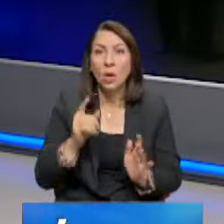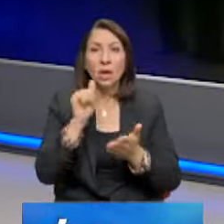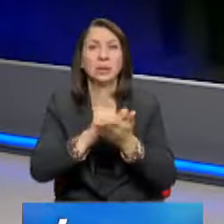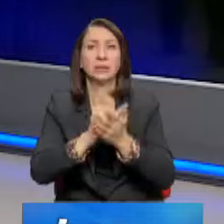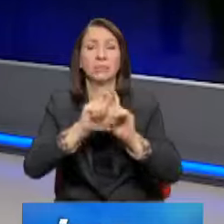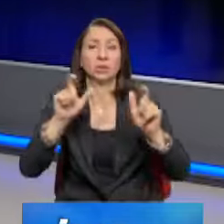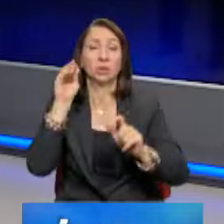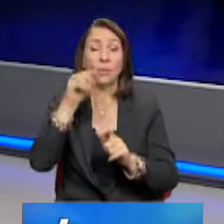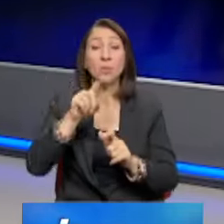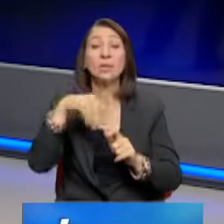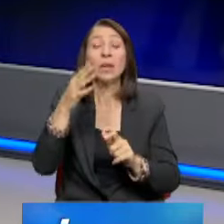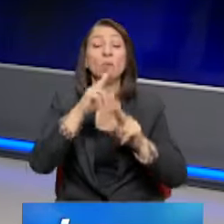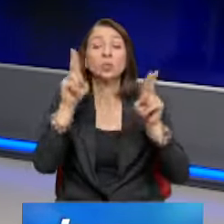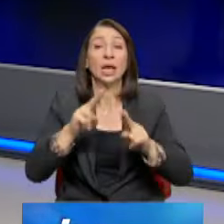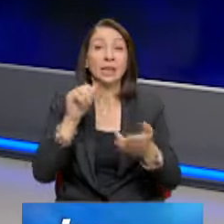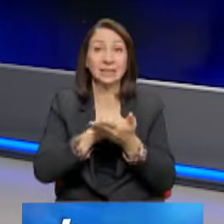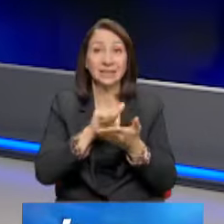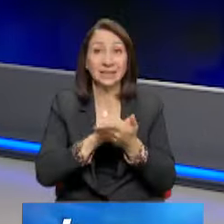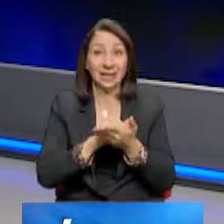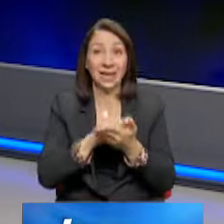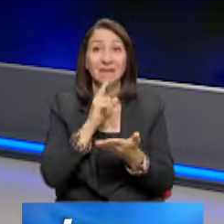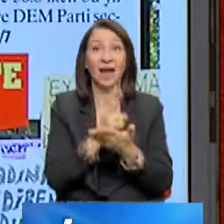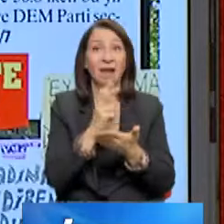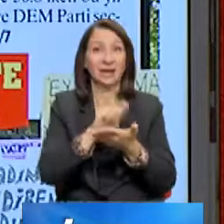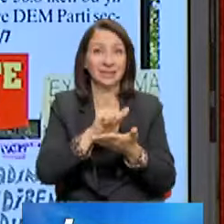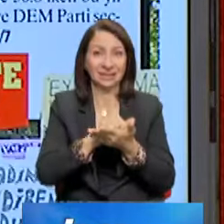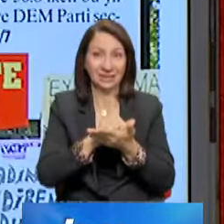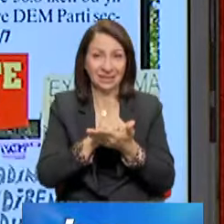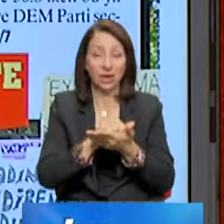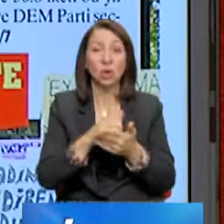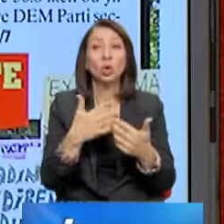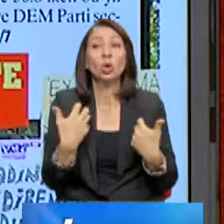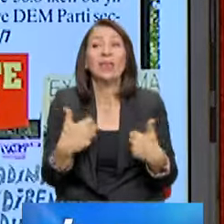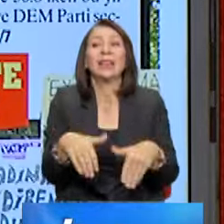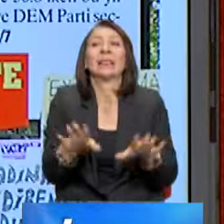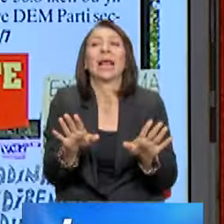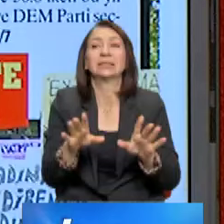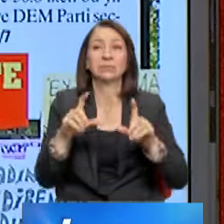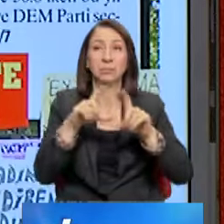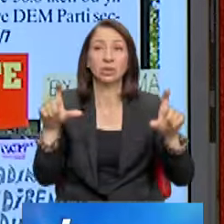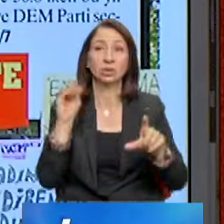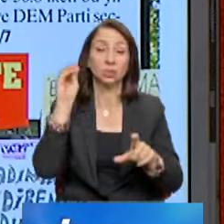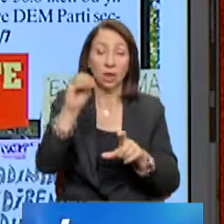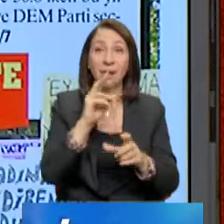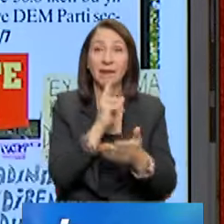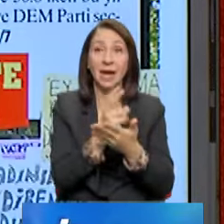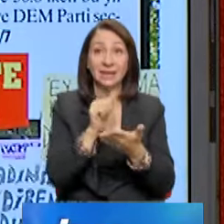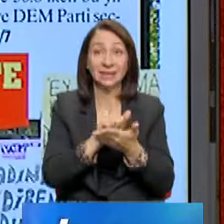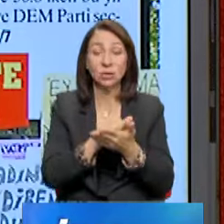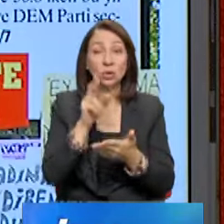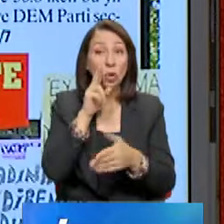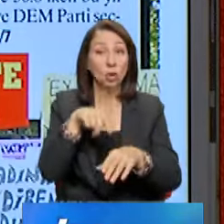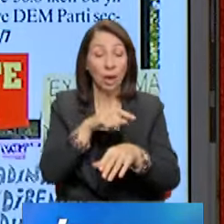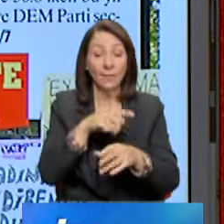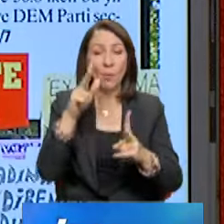gazetelerinde manşetinde. Bugünün bir diğer ulusal gazetesi Karar Gazetesi olacak. Güvende değiliz manşetiyle çıkmış bugün Karar Gazetesi. Son